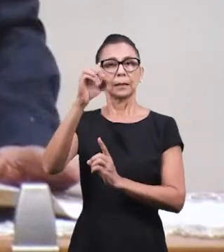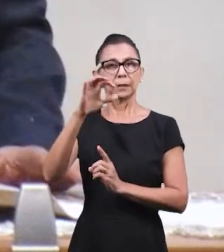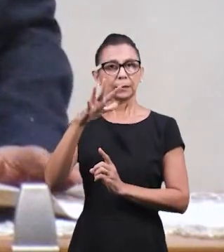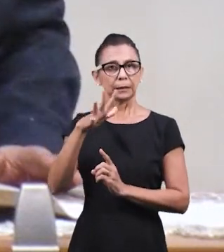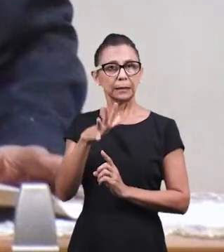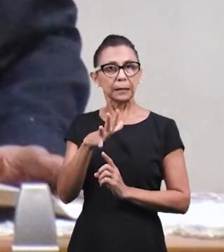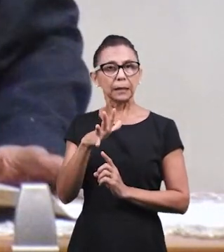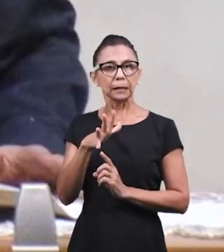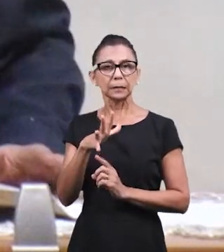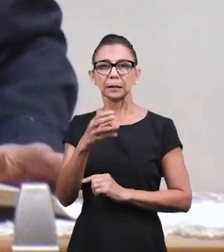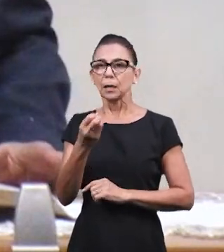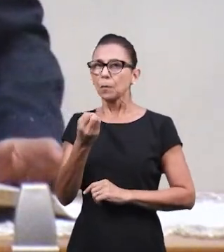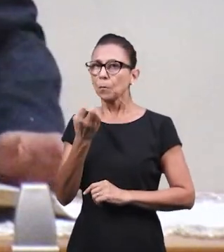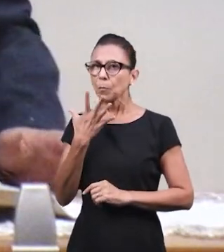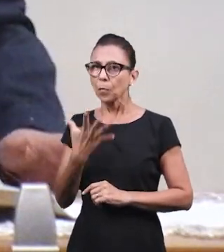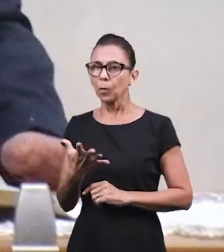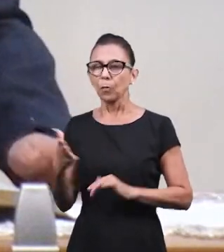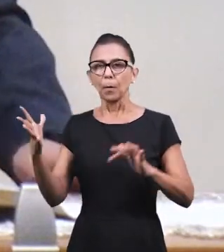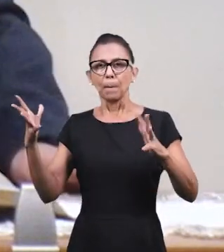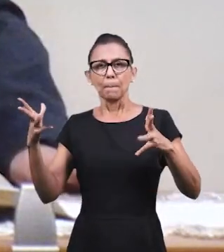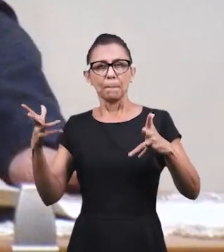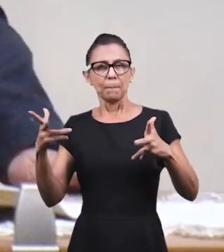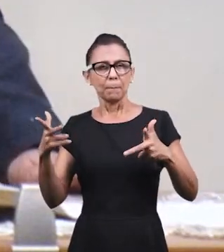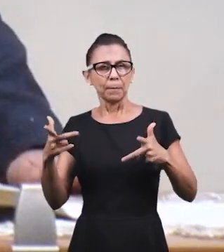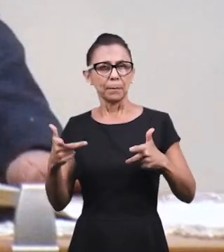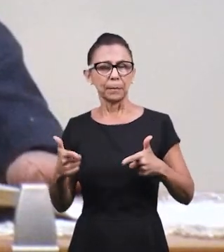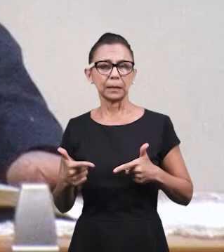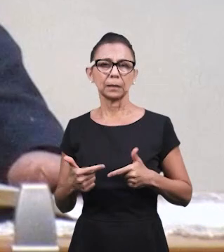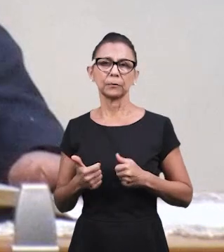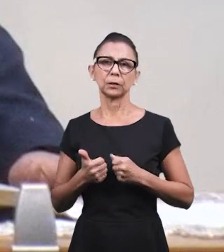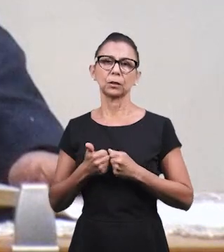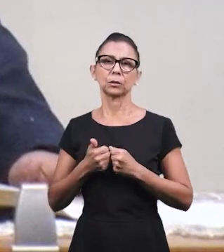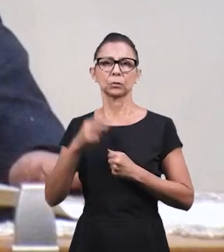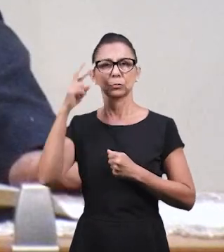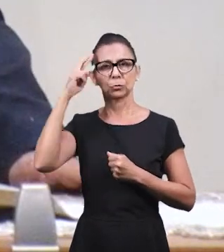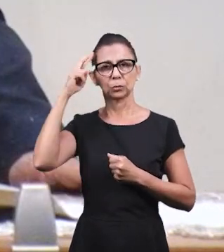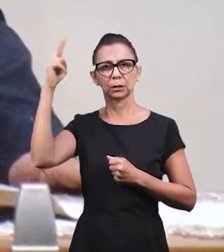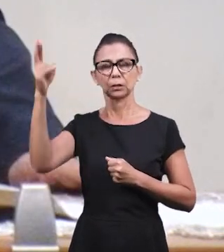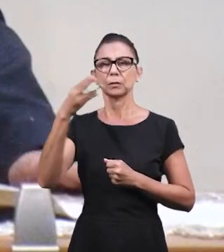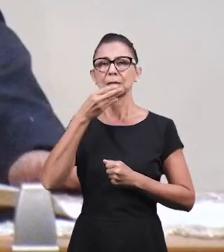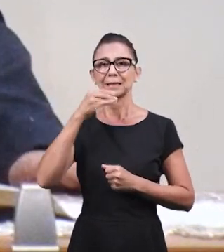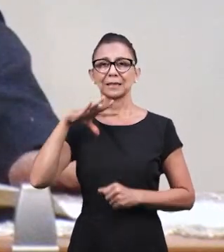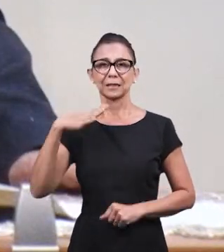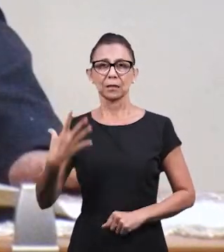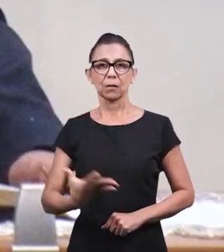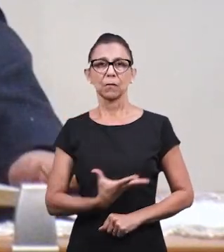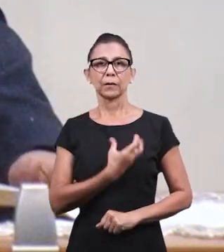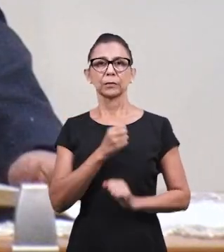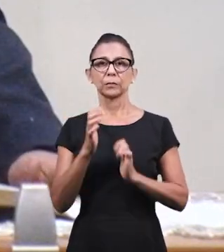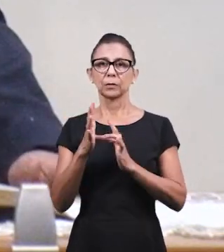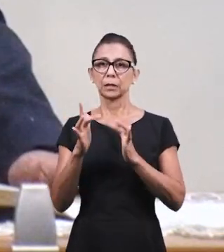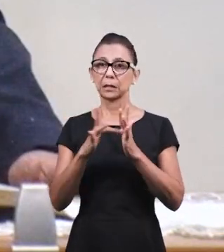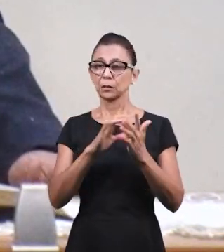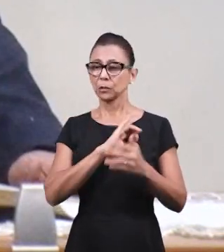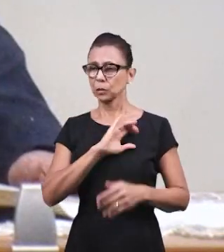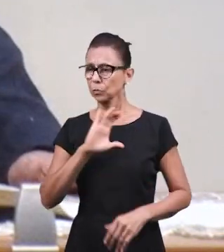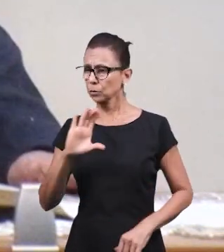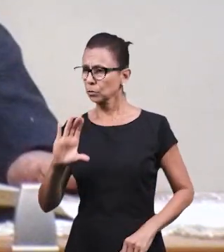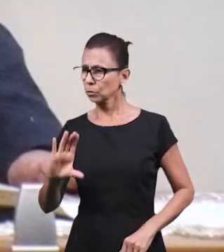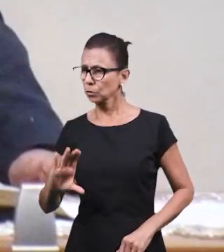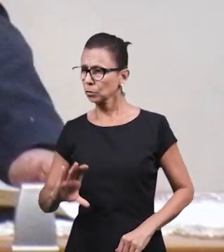благодать благословенное чудное благодать нашего господа и спасителя иисуса